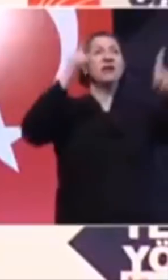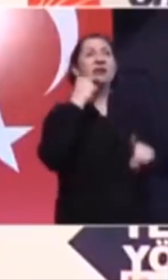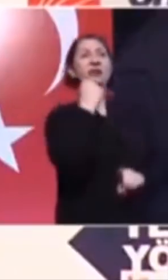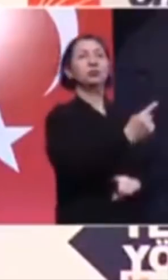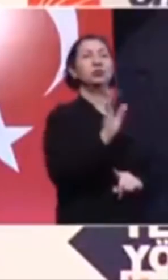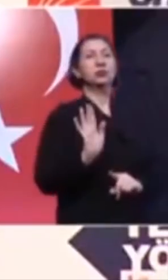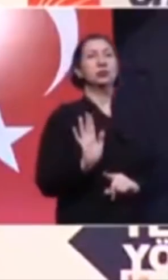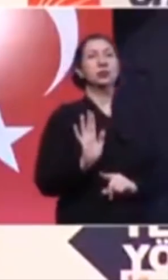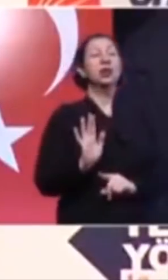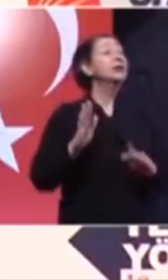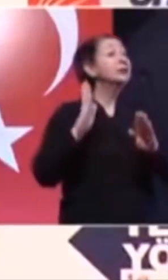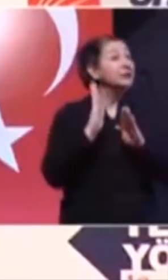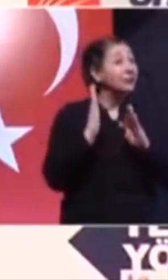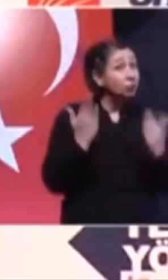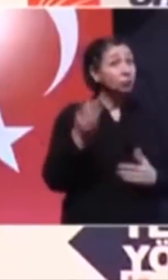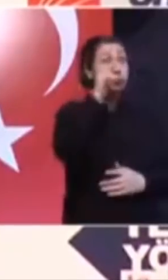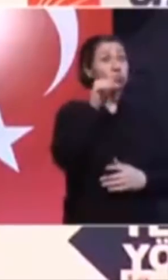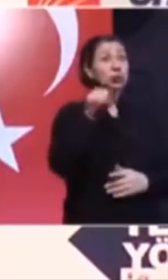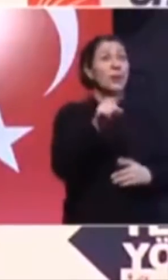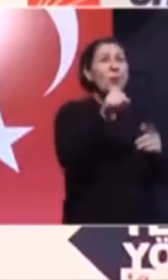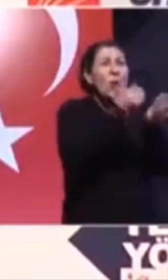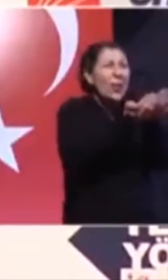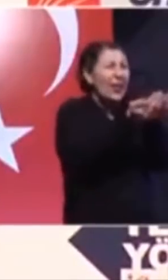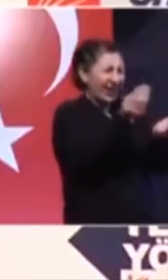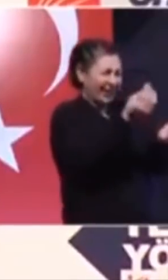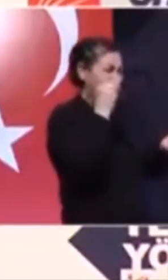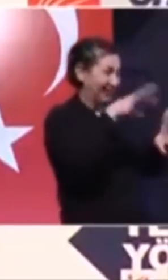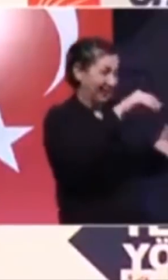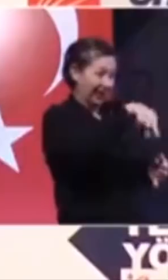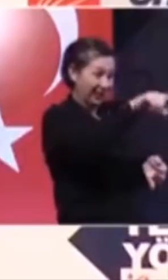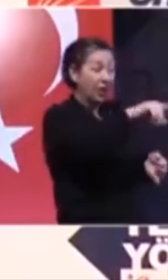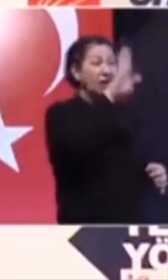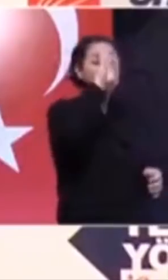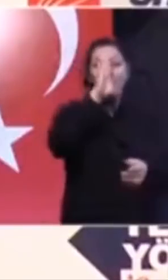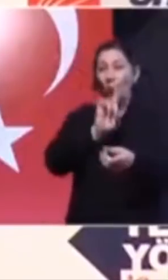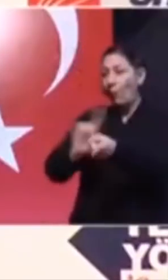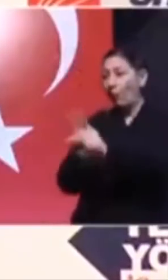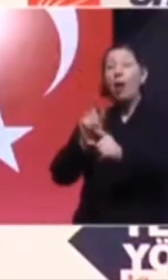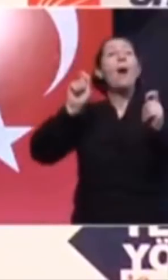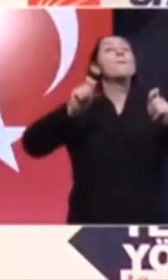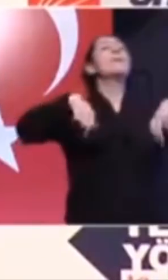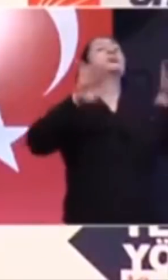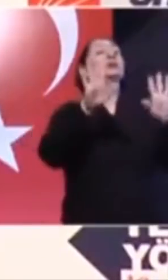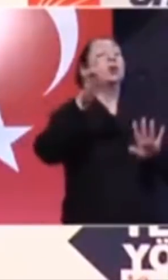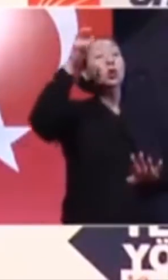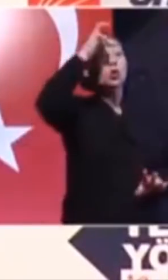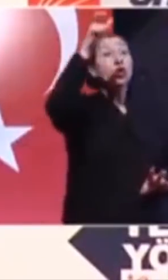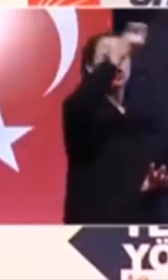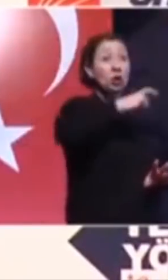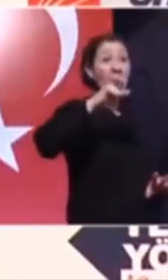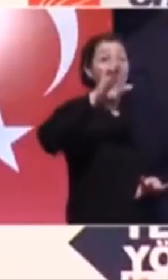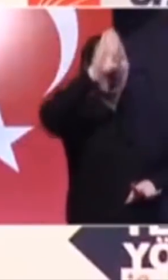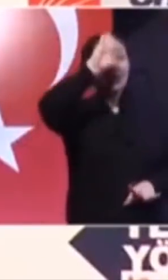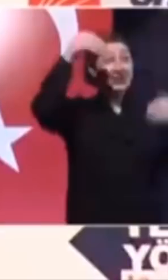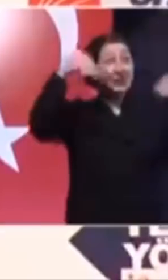reddetmiştir. Nitekim bu bir avuç insan İstanbul'u da yönetememiştir. Türkiye ve